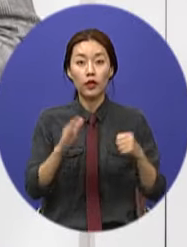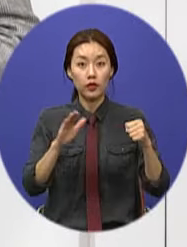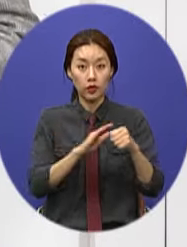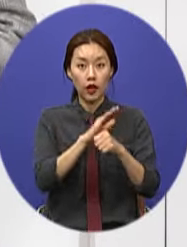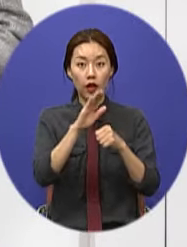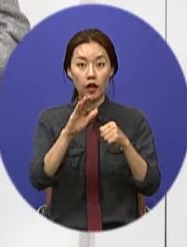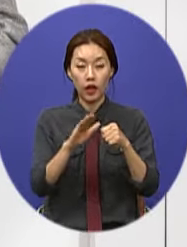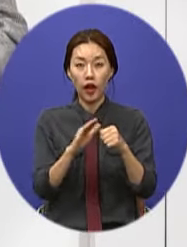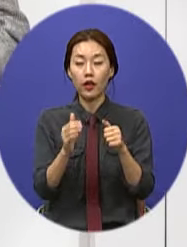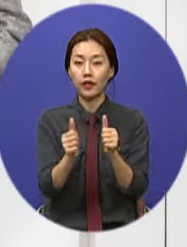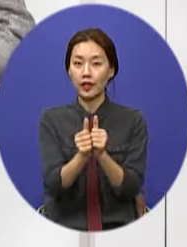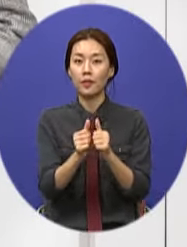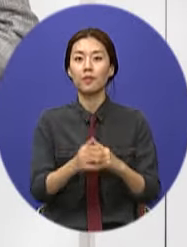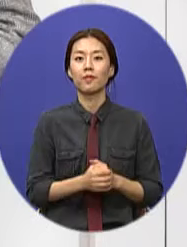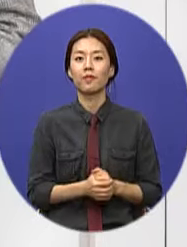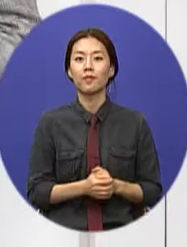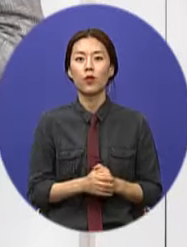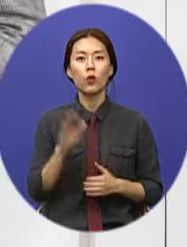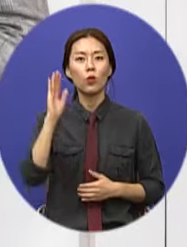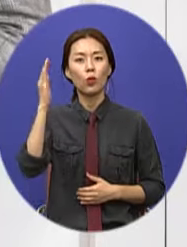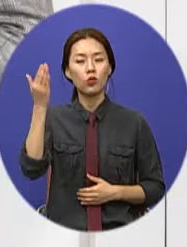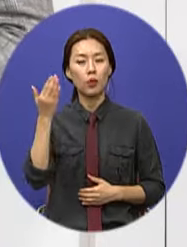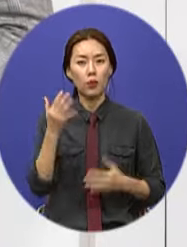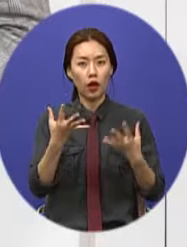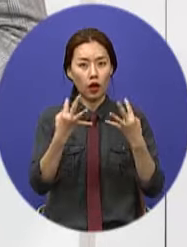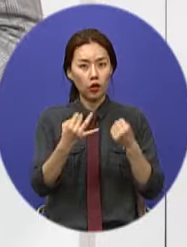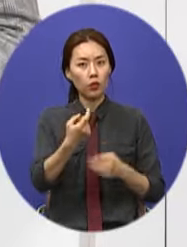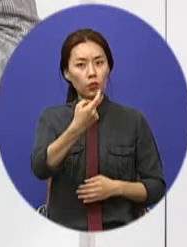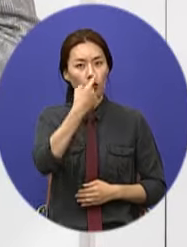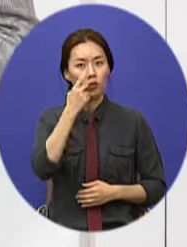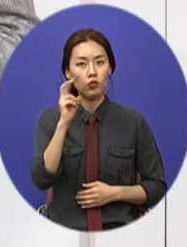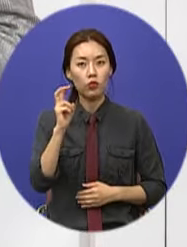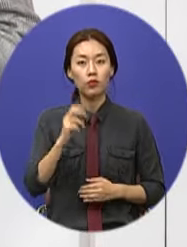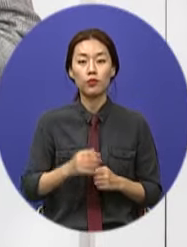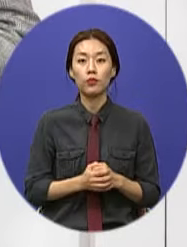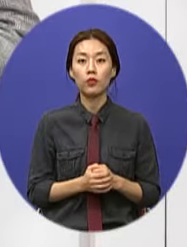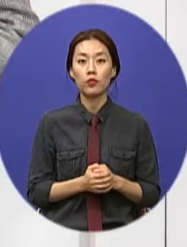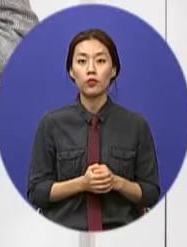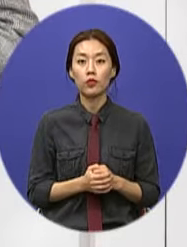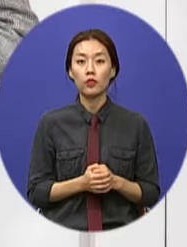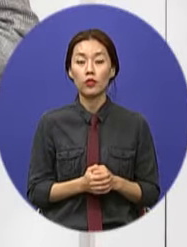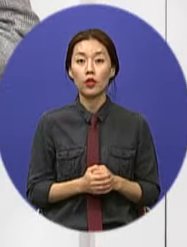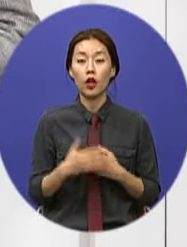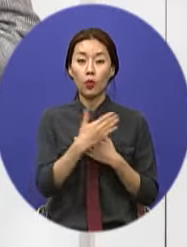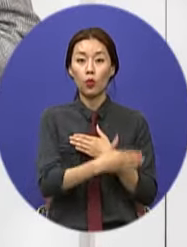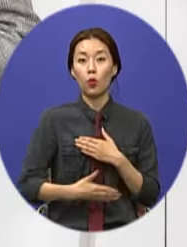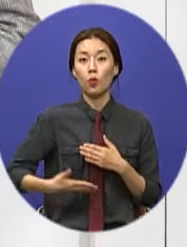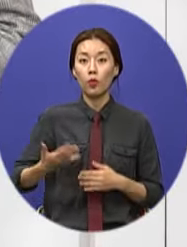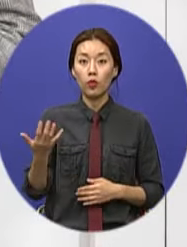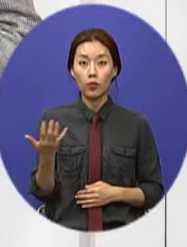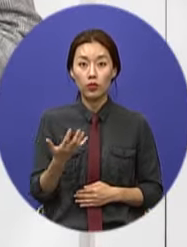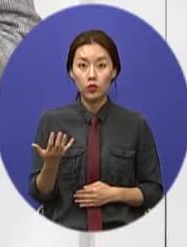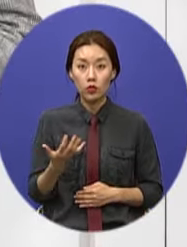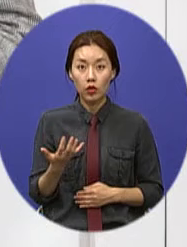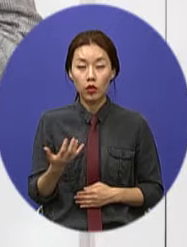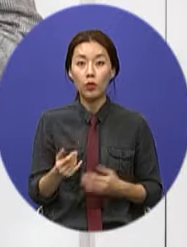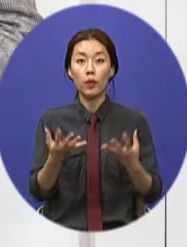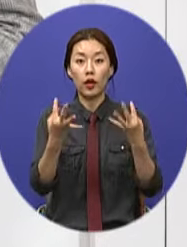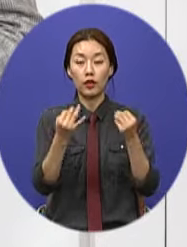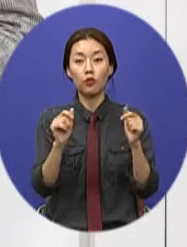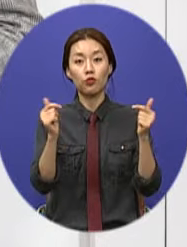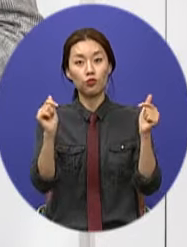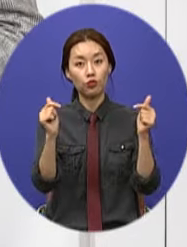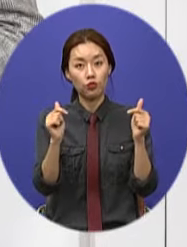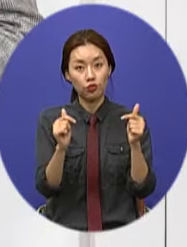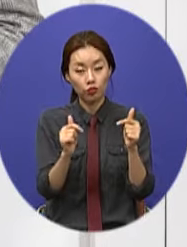사랑님. 그 노래. 네. 요즘 한참 배우더라. 그러게요. 자 이렇게 아프신 게 뭐 많이